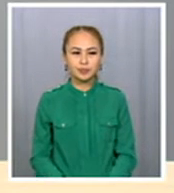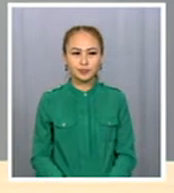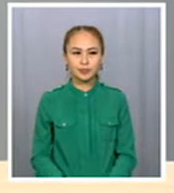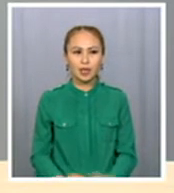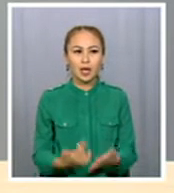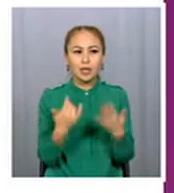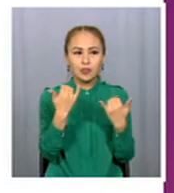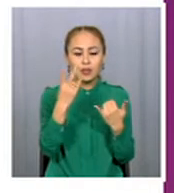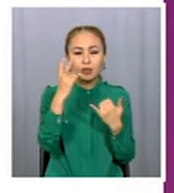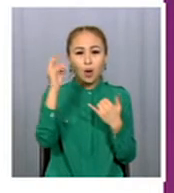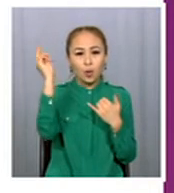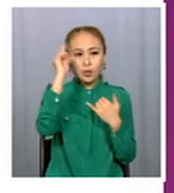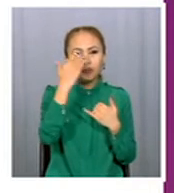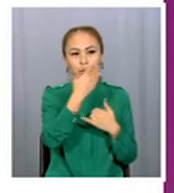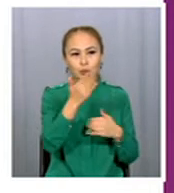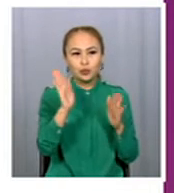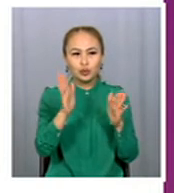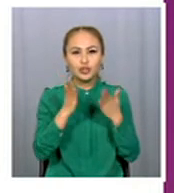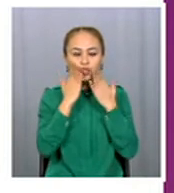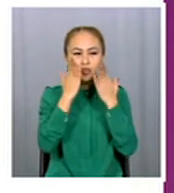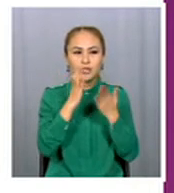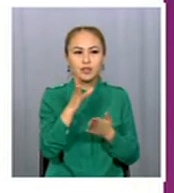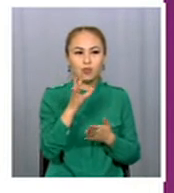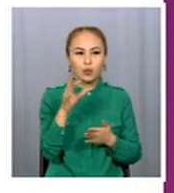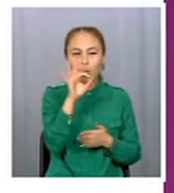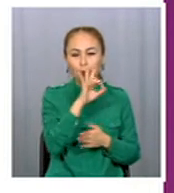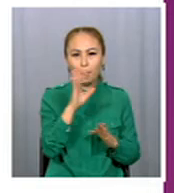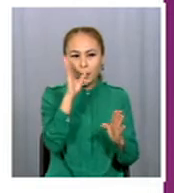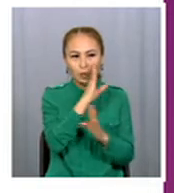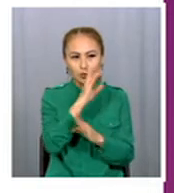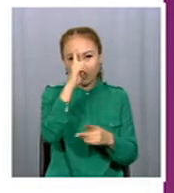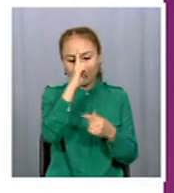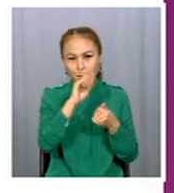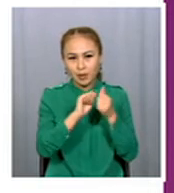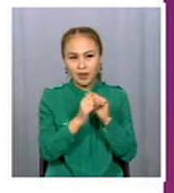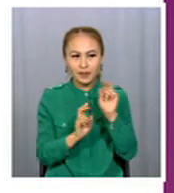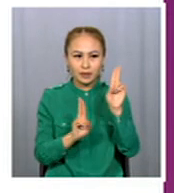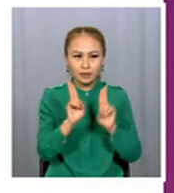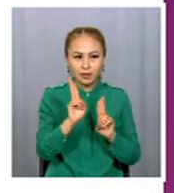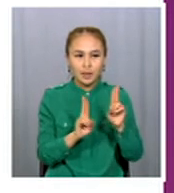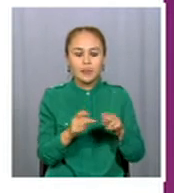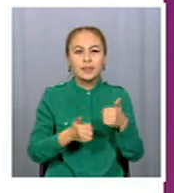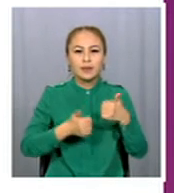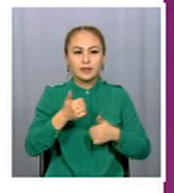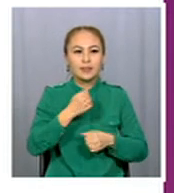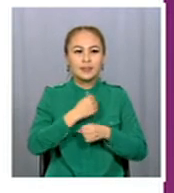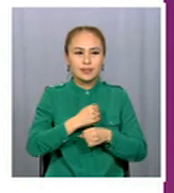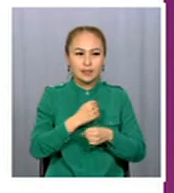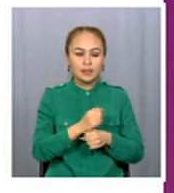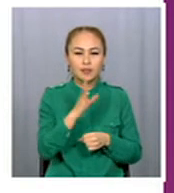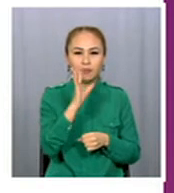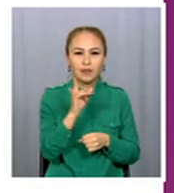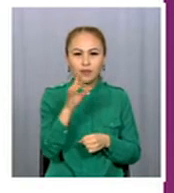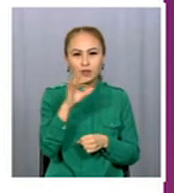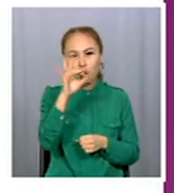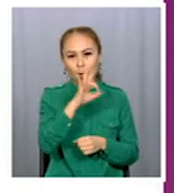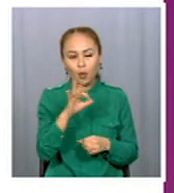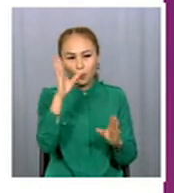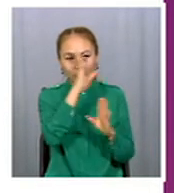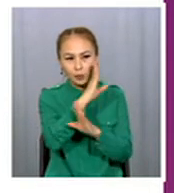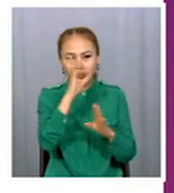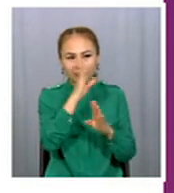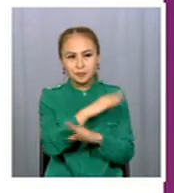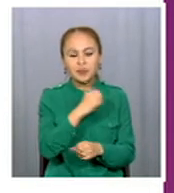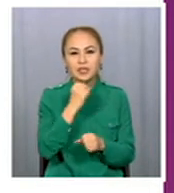Сегодня на уроке вы будете читать сводку о погоде. Запомните правила. Сравните и сделайте выводы о